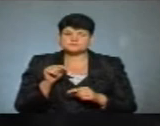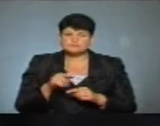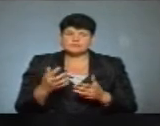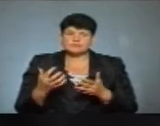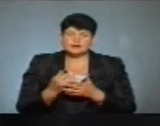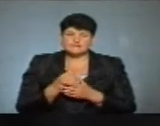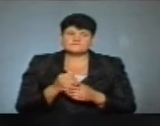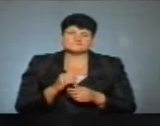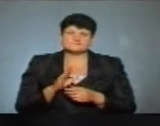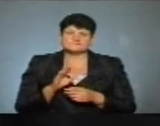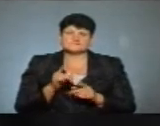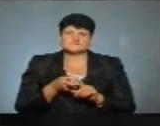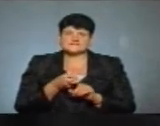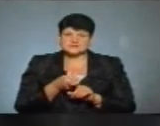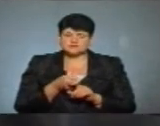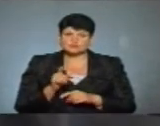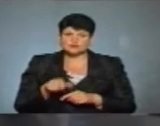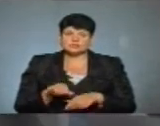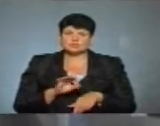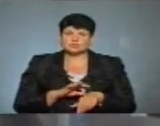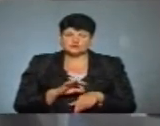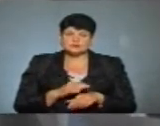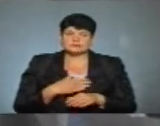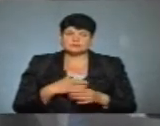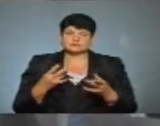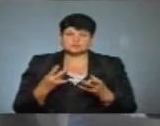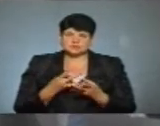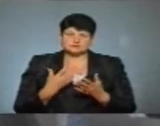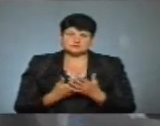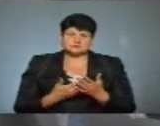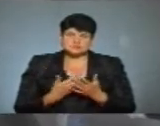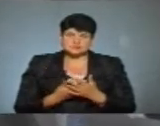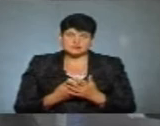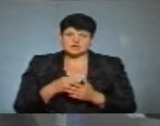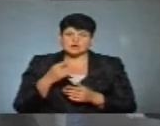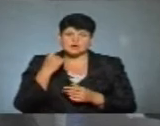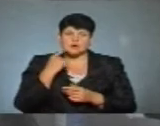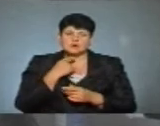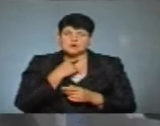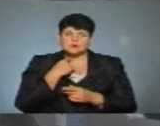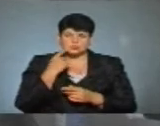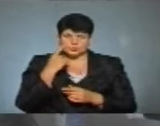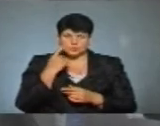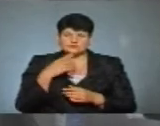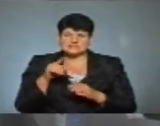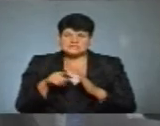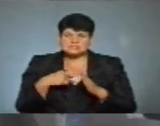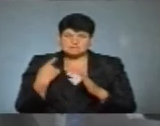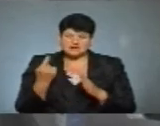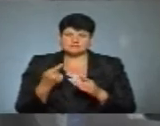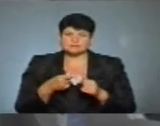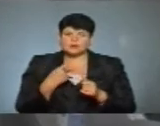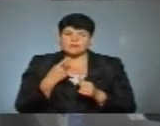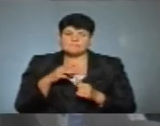вірус у людини, яка хвора, нам потрібно із клінічного зразка, це ротоглоткові і носоглоткові змиви, або, як ми